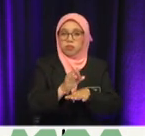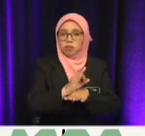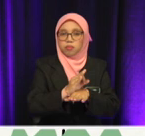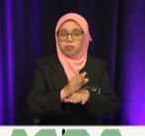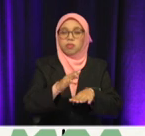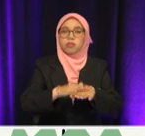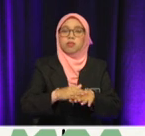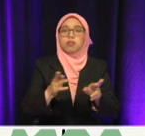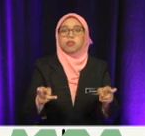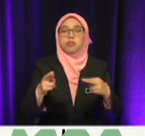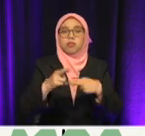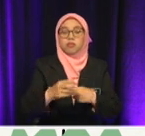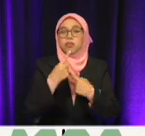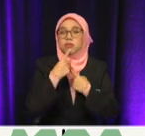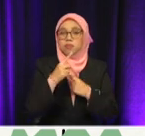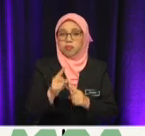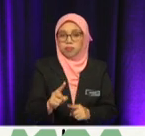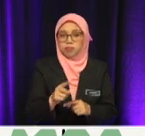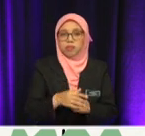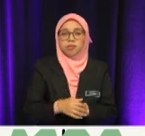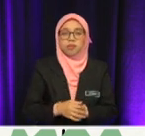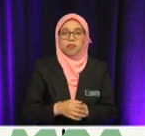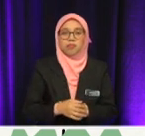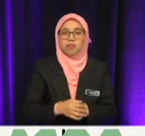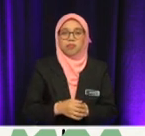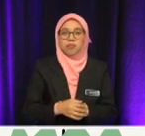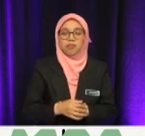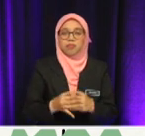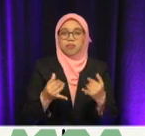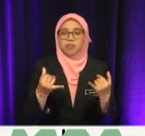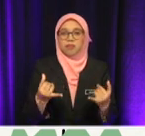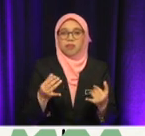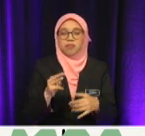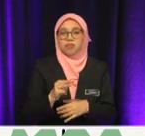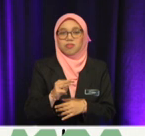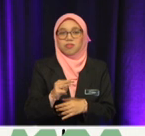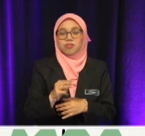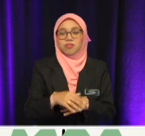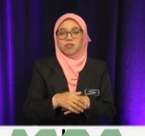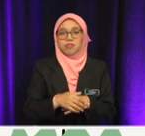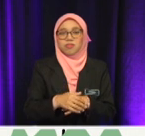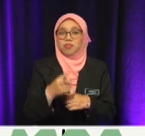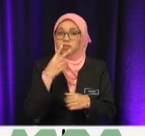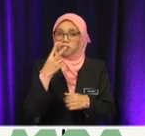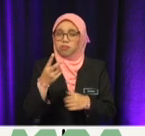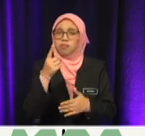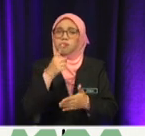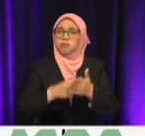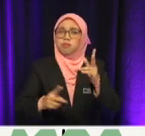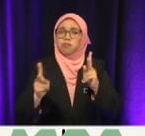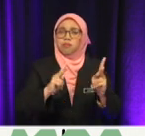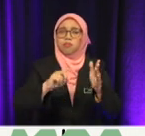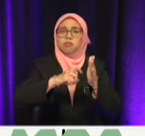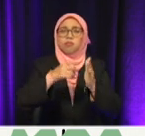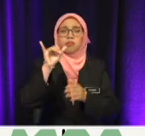pada ruang jawapan yang disediakan. Okey, cikgu nak tengok ada tak kata kunci yang boleh membantu cikgu. Jadi cikgu nampak